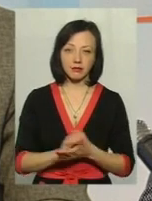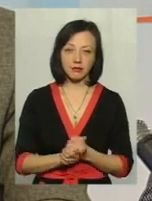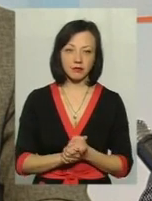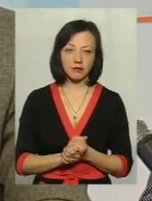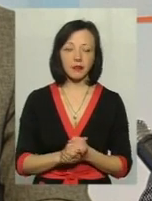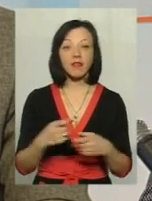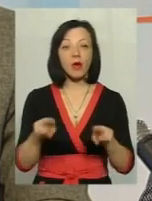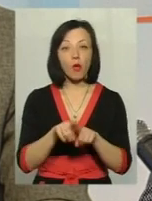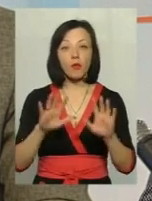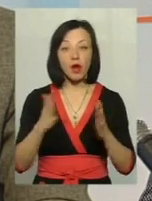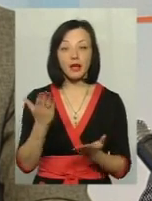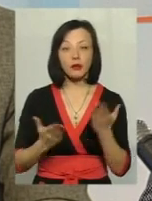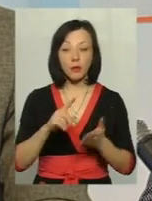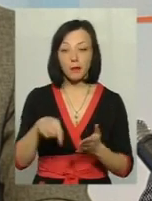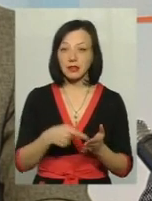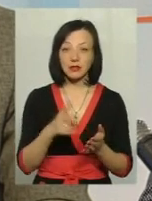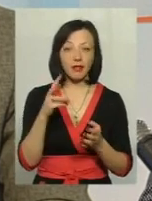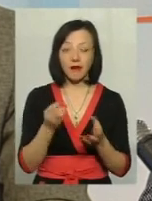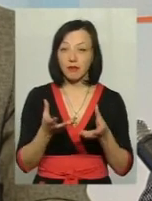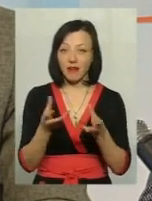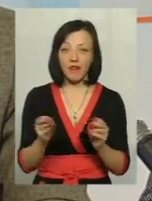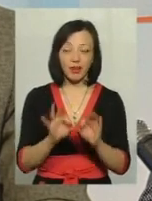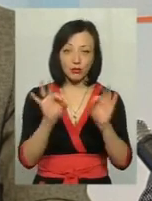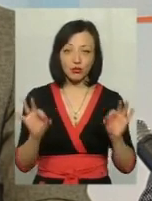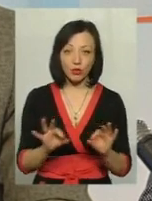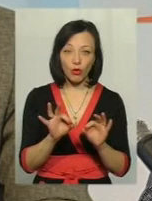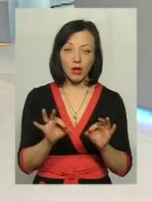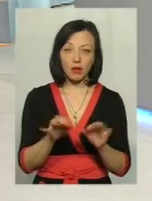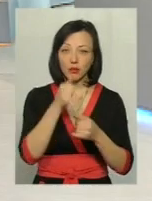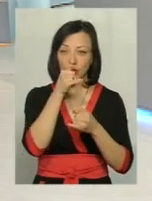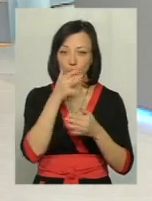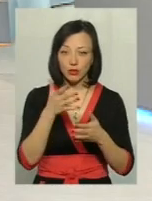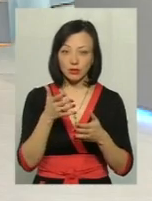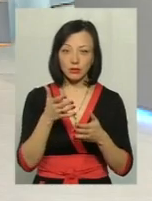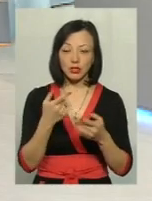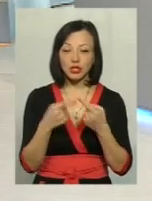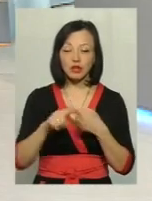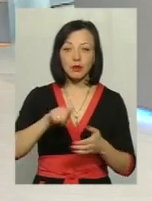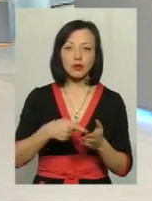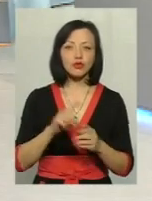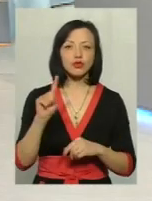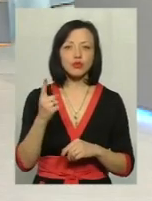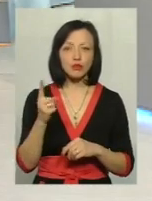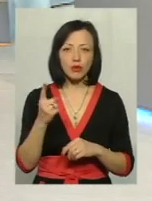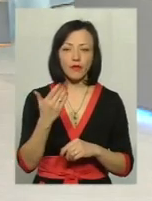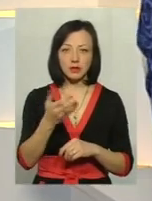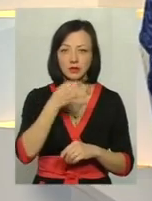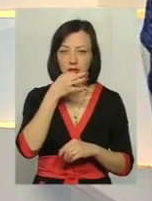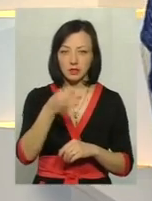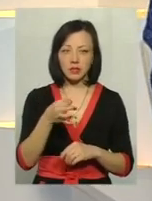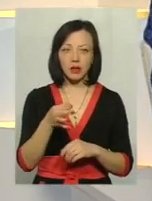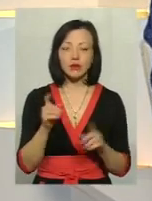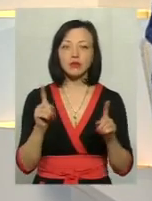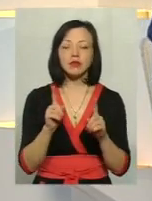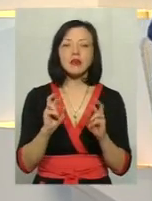такому разі, якщо місто ні на що не впливає, і так само не впливає інше місто, чому ж, от ви зазначаєте, за рахунок